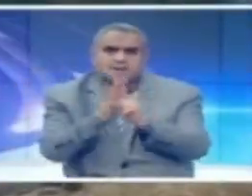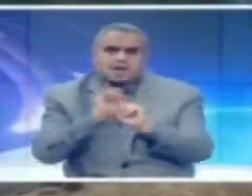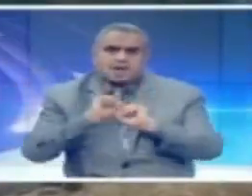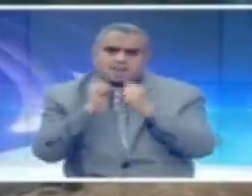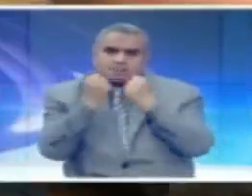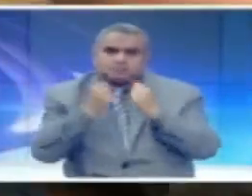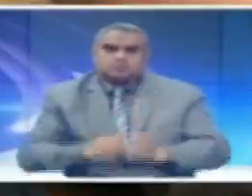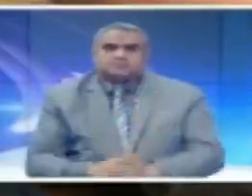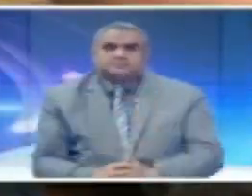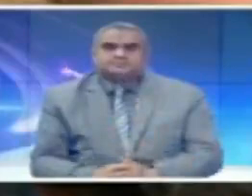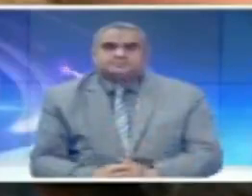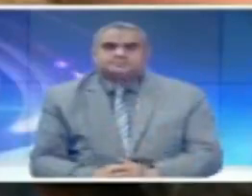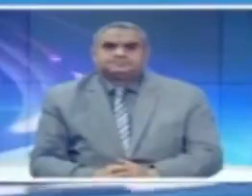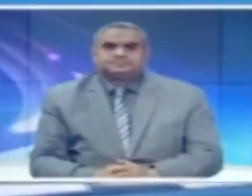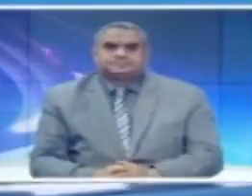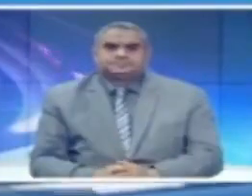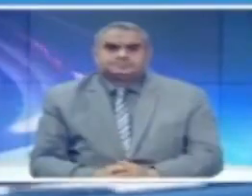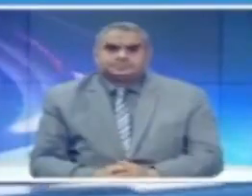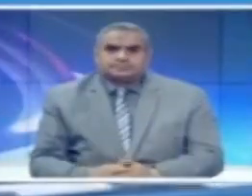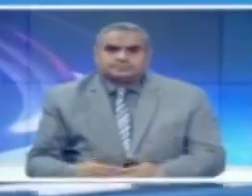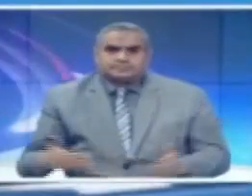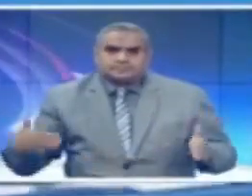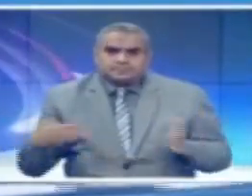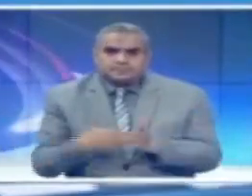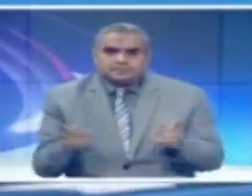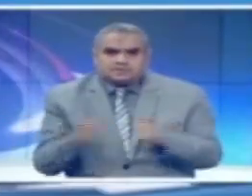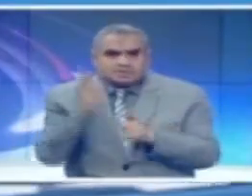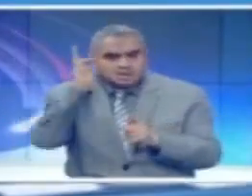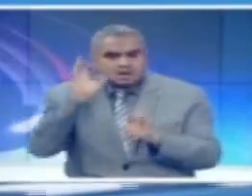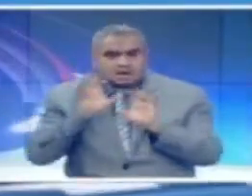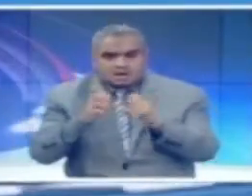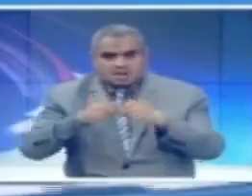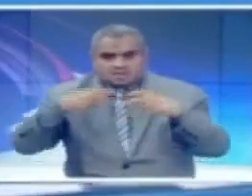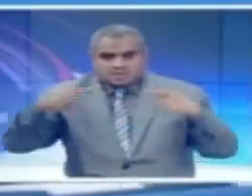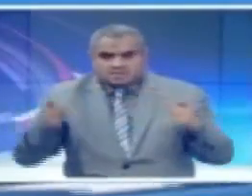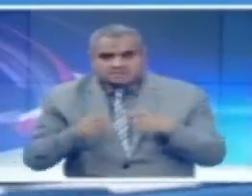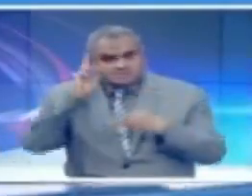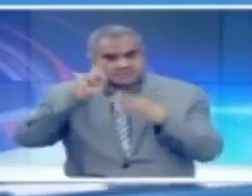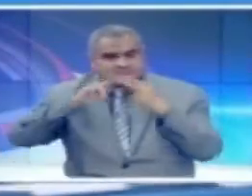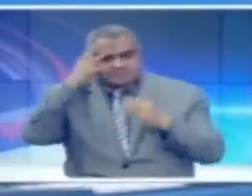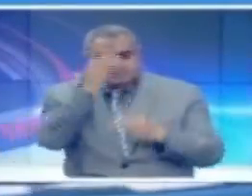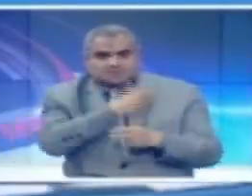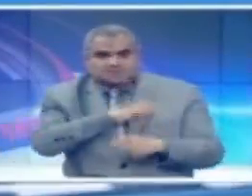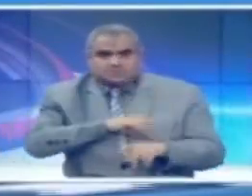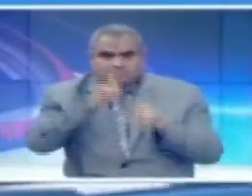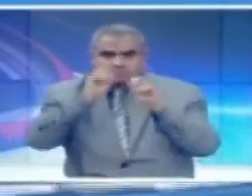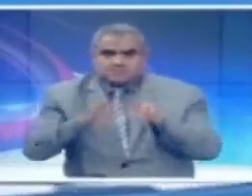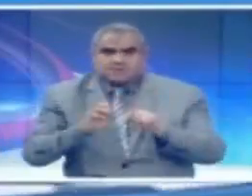نهاية موجز الأخبار، شكرا لكم وإلى ملتقى.